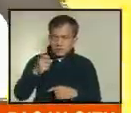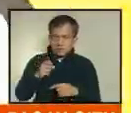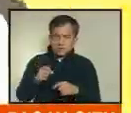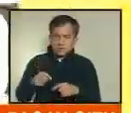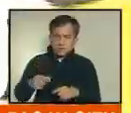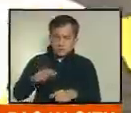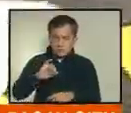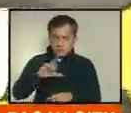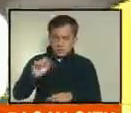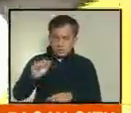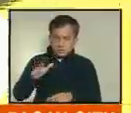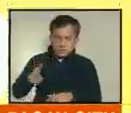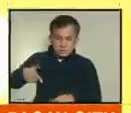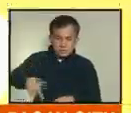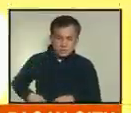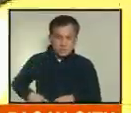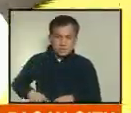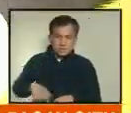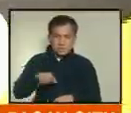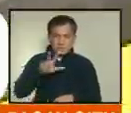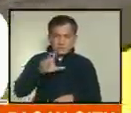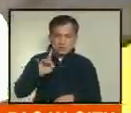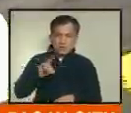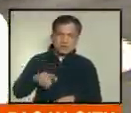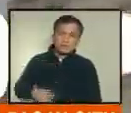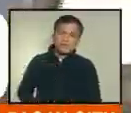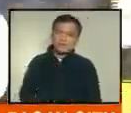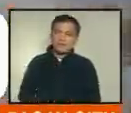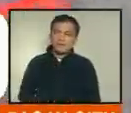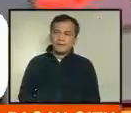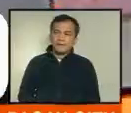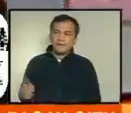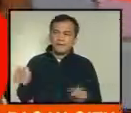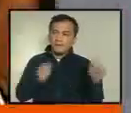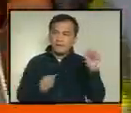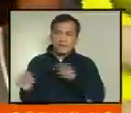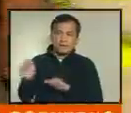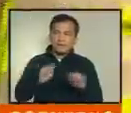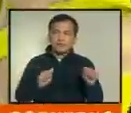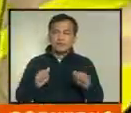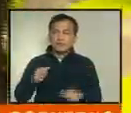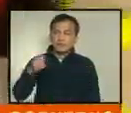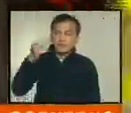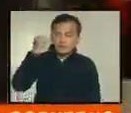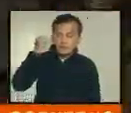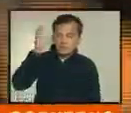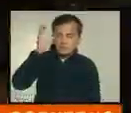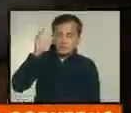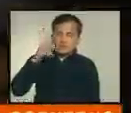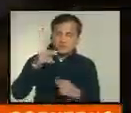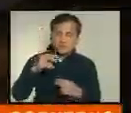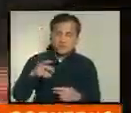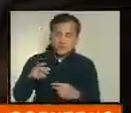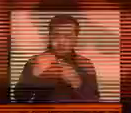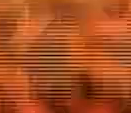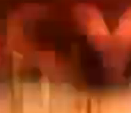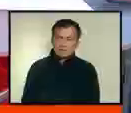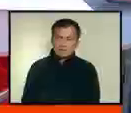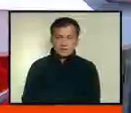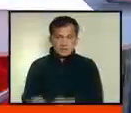pagdala ng kalibre 38 baril. Umaaksyon, JC Cosico, News